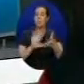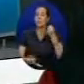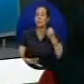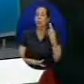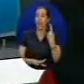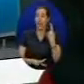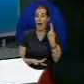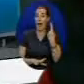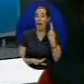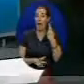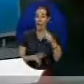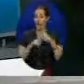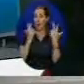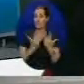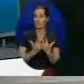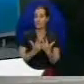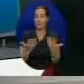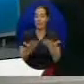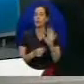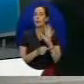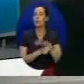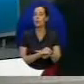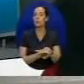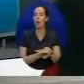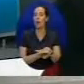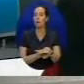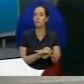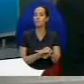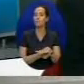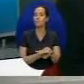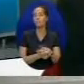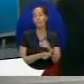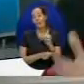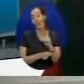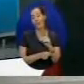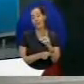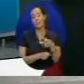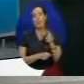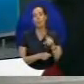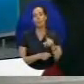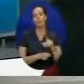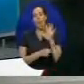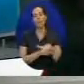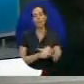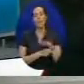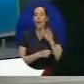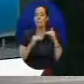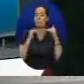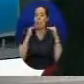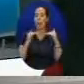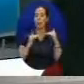אחד מהרשת הזאת, ואיך זה ישפיע. אז יש השלכות גם ברמה